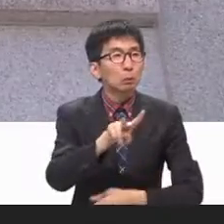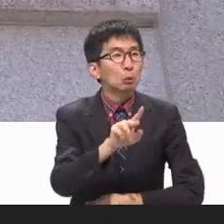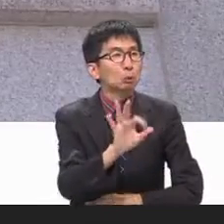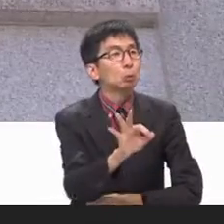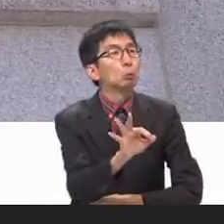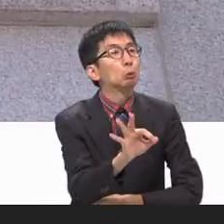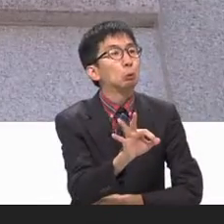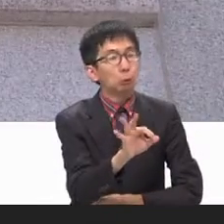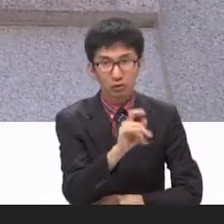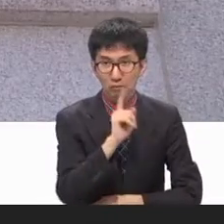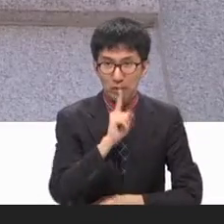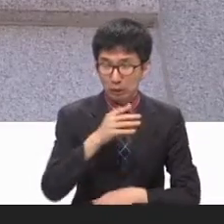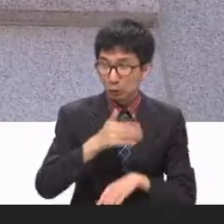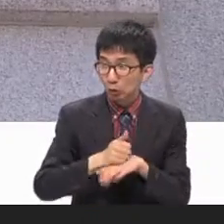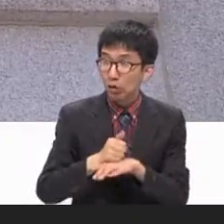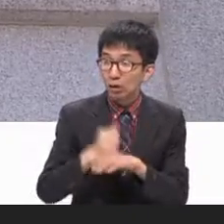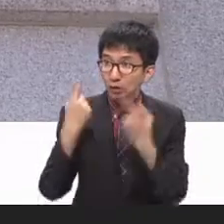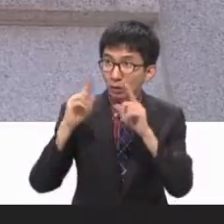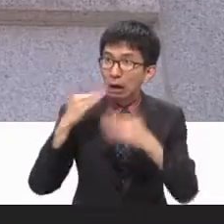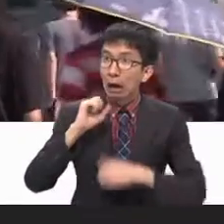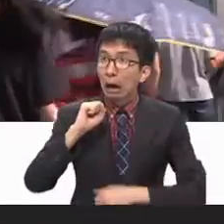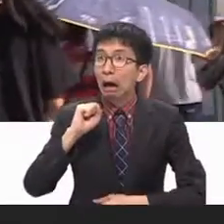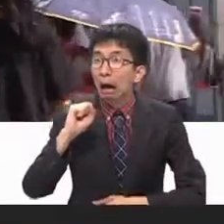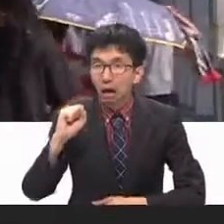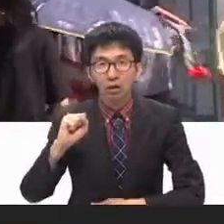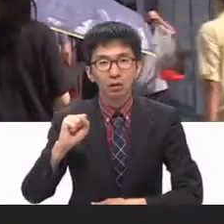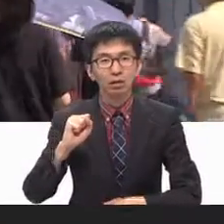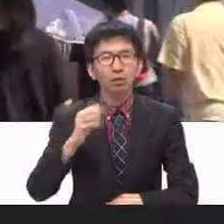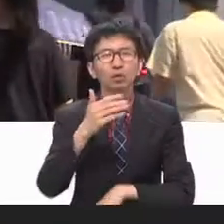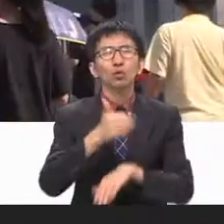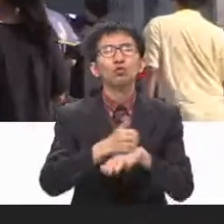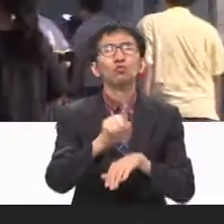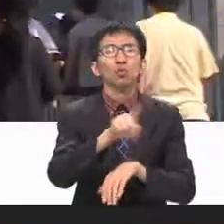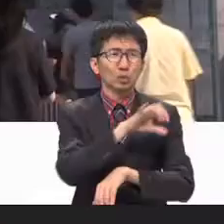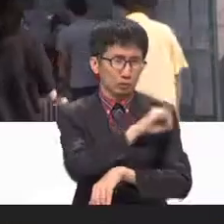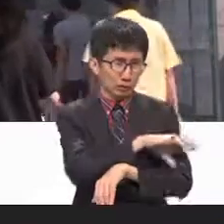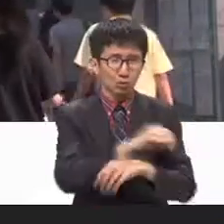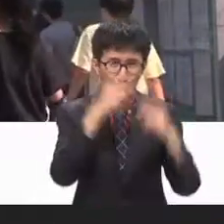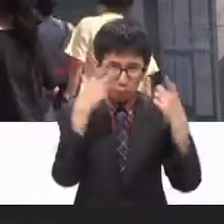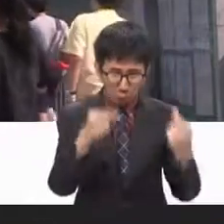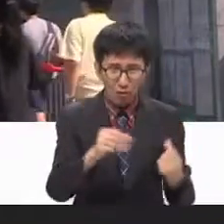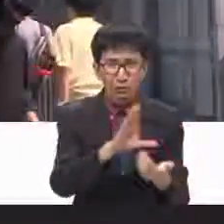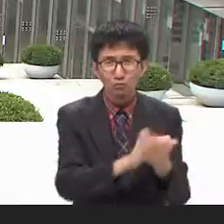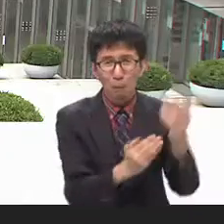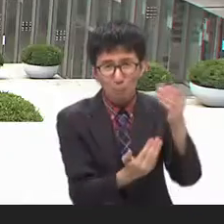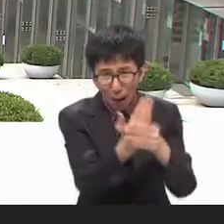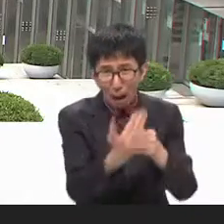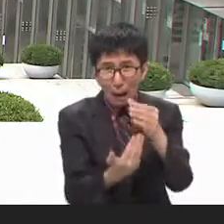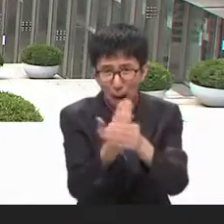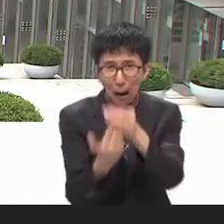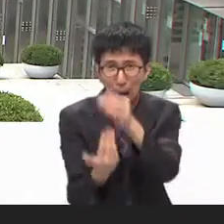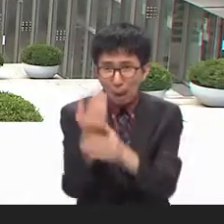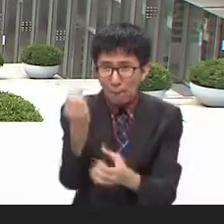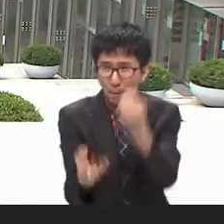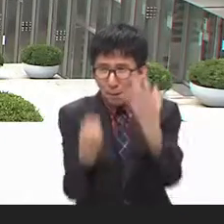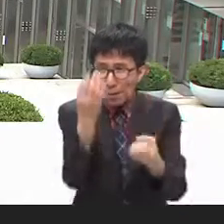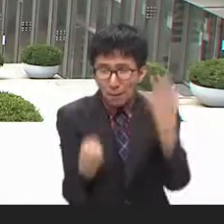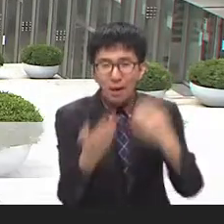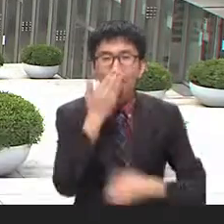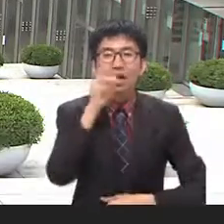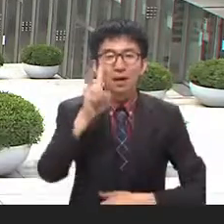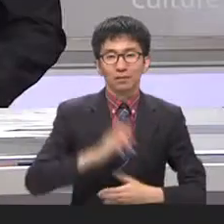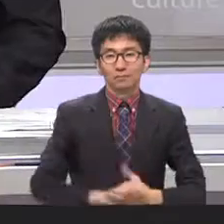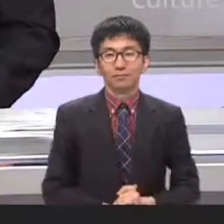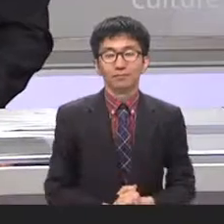지금 같은 상태로 는 현재 2대 사태처럼 구성원들 간 소통 부족으로 인한 갈등이 얼마든지 더 터져나올 수 있을 것으로 보입니다